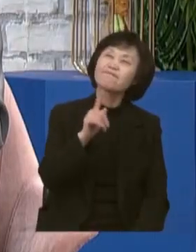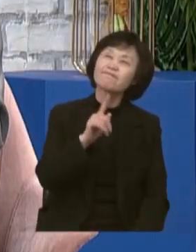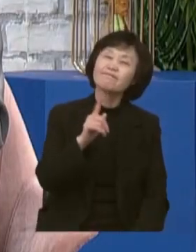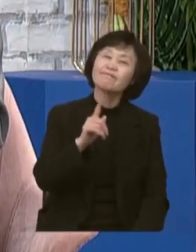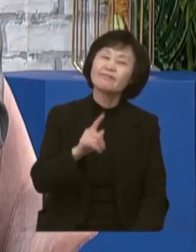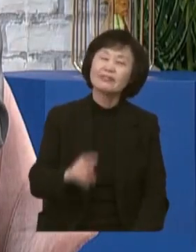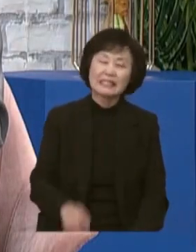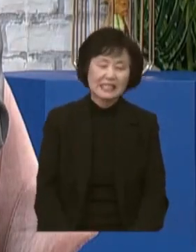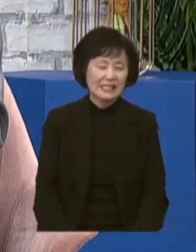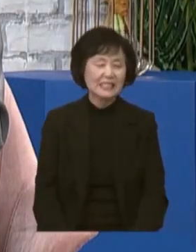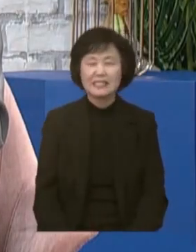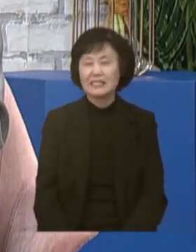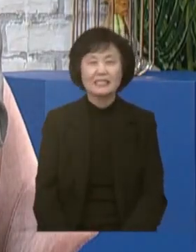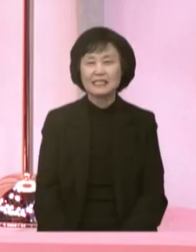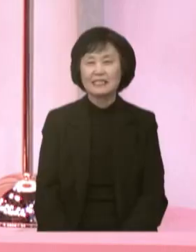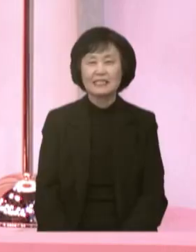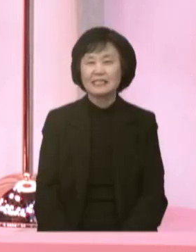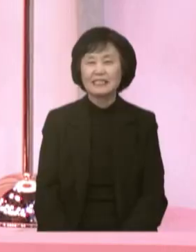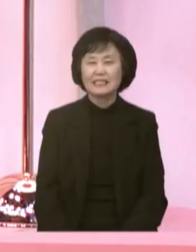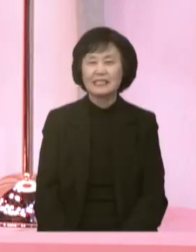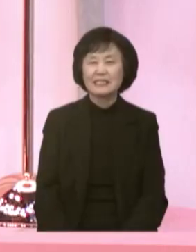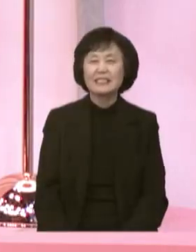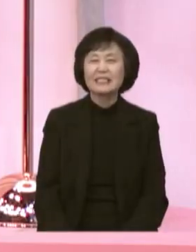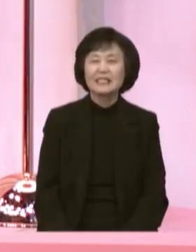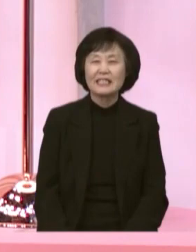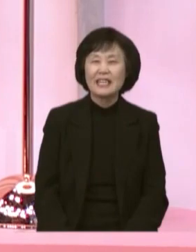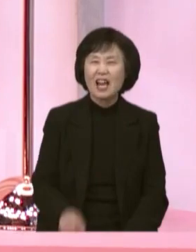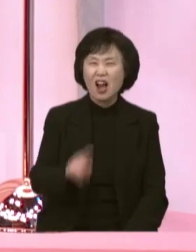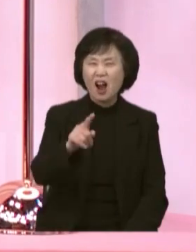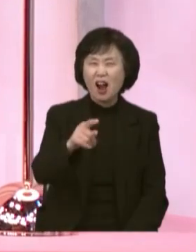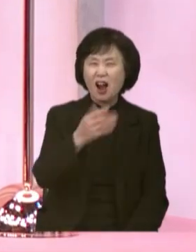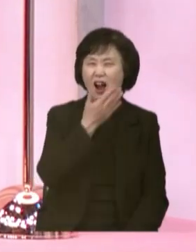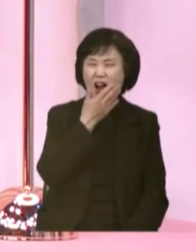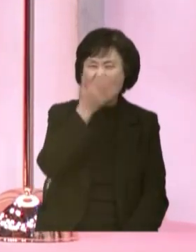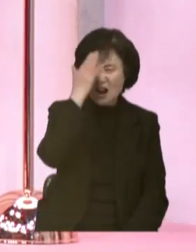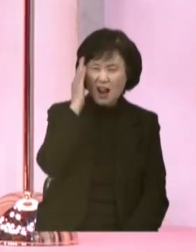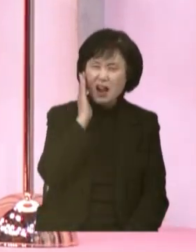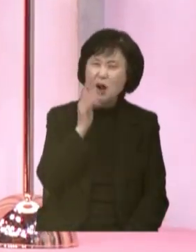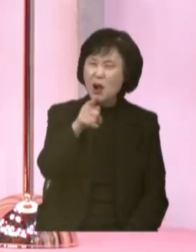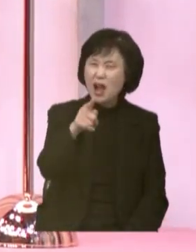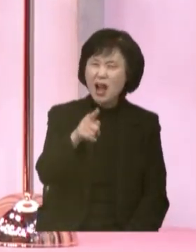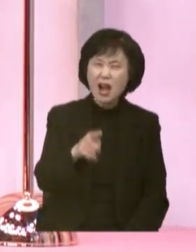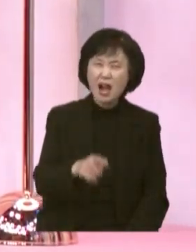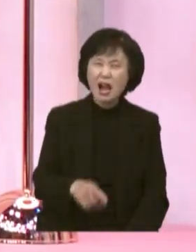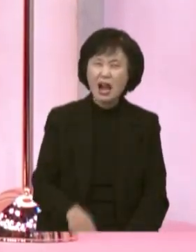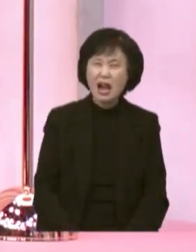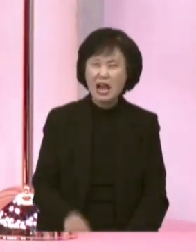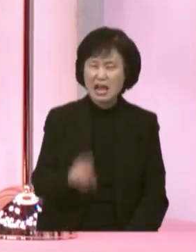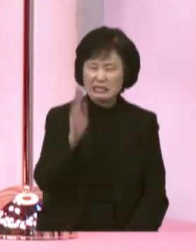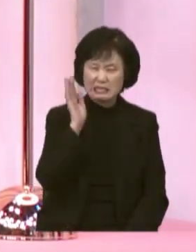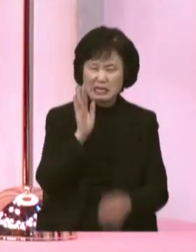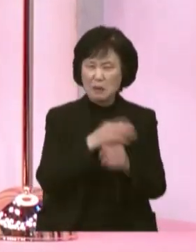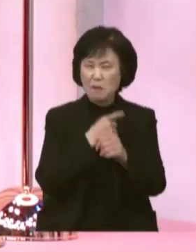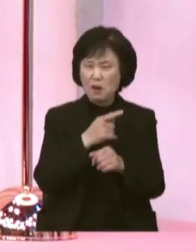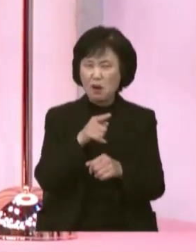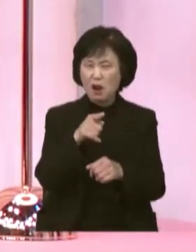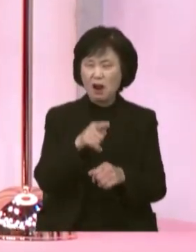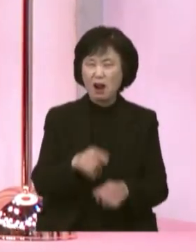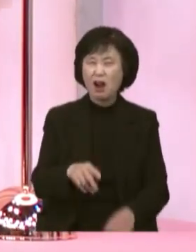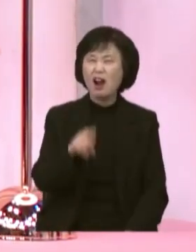아유 진짜 계속 그러고 있었어 그랬더니 이제 전용호가 그러는 거야 자 오늘 여기 제